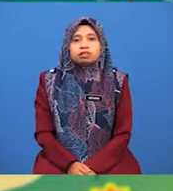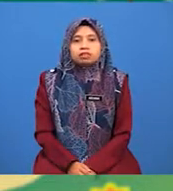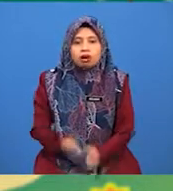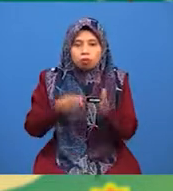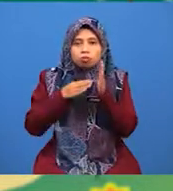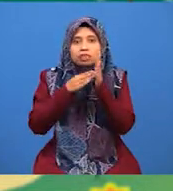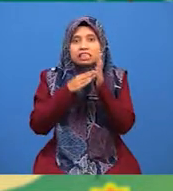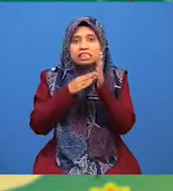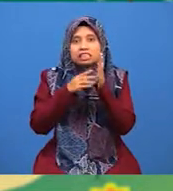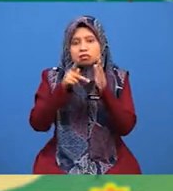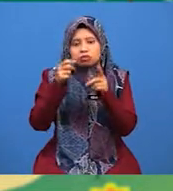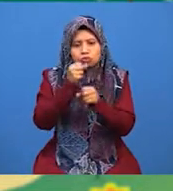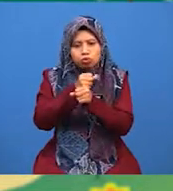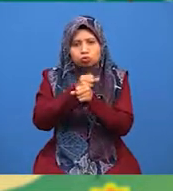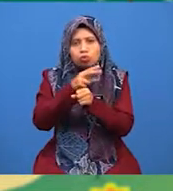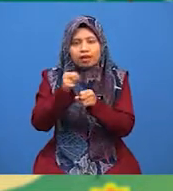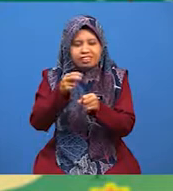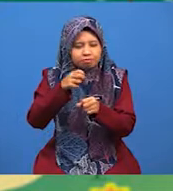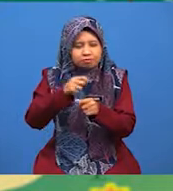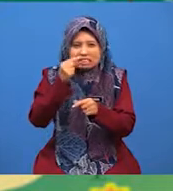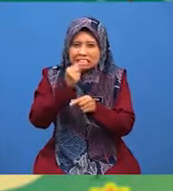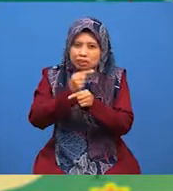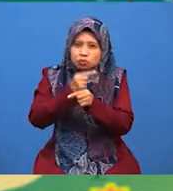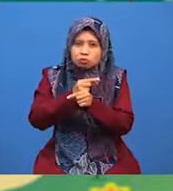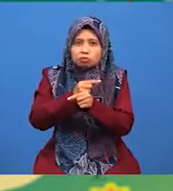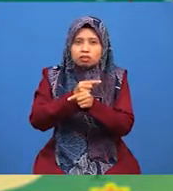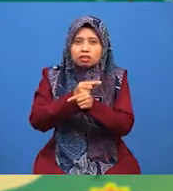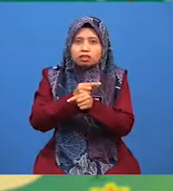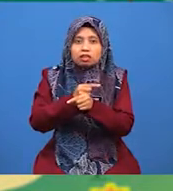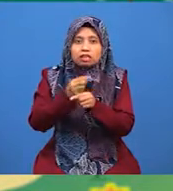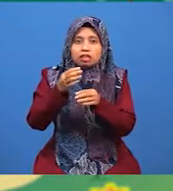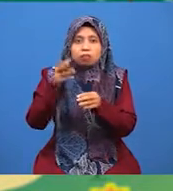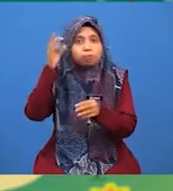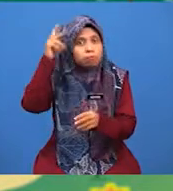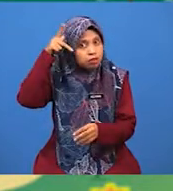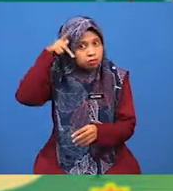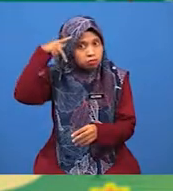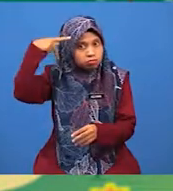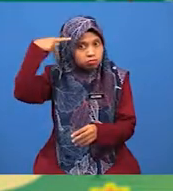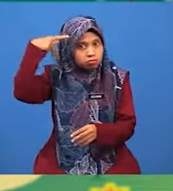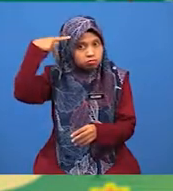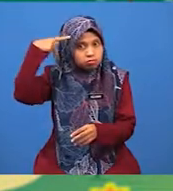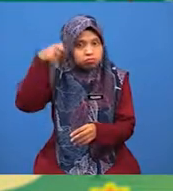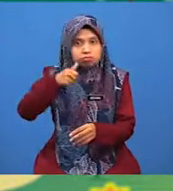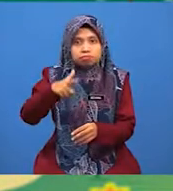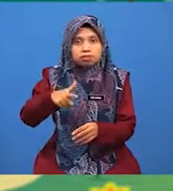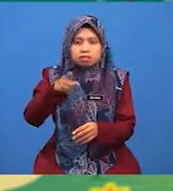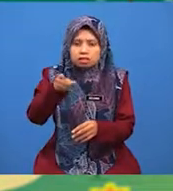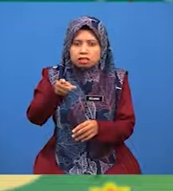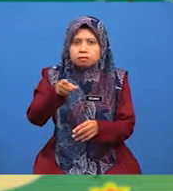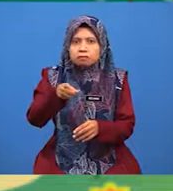Bukti kesungguhan dan kegigihan watak utama iaitu Parjo ialah